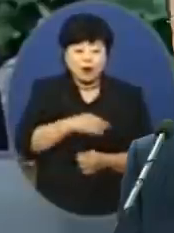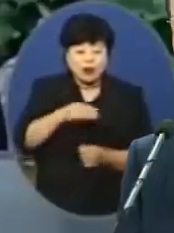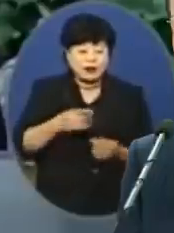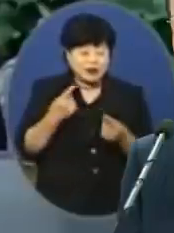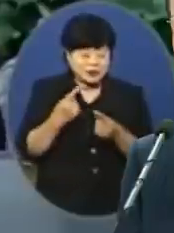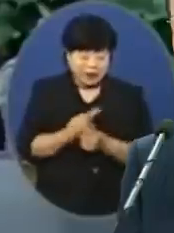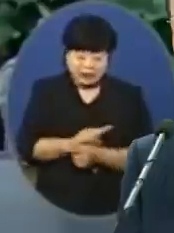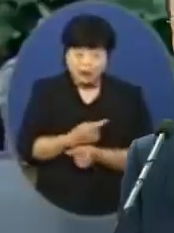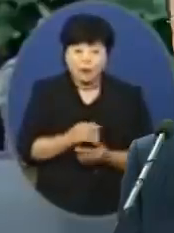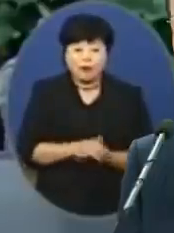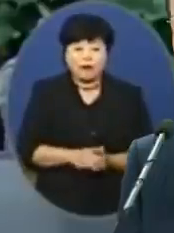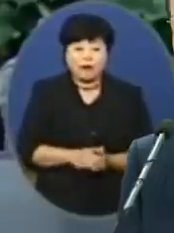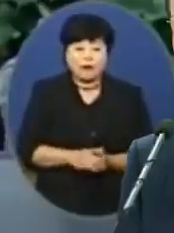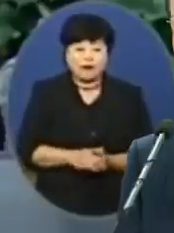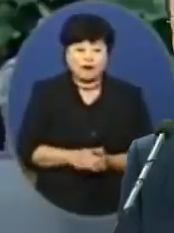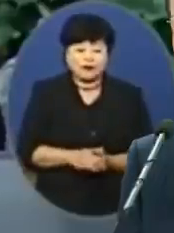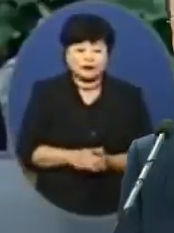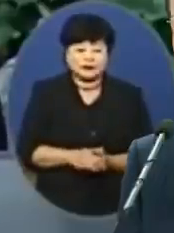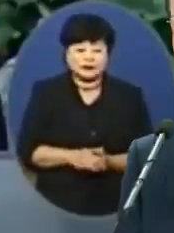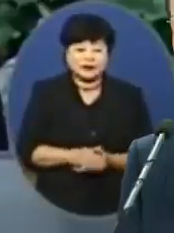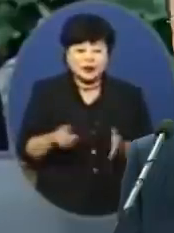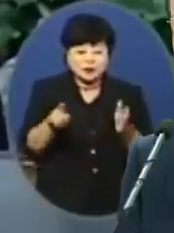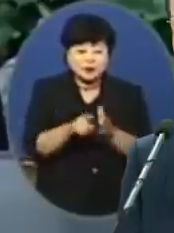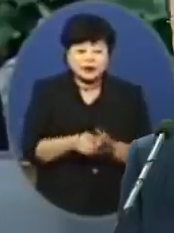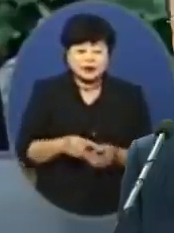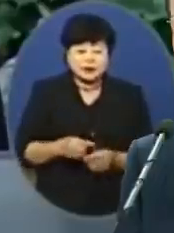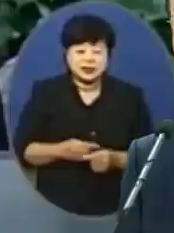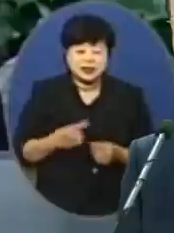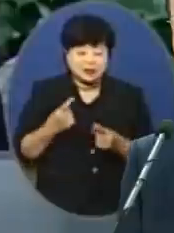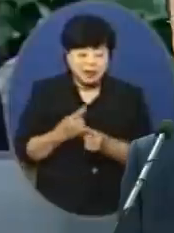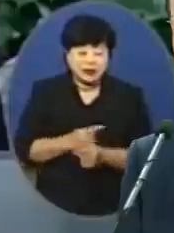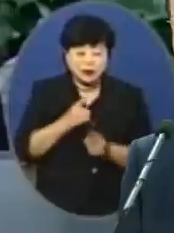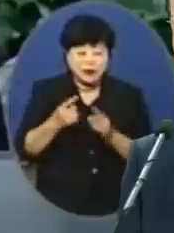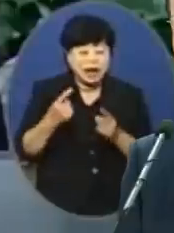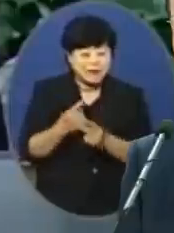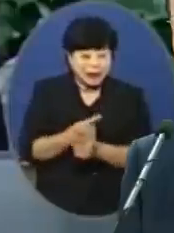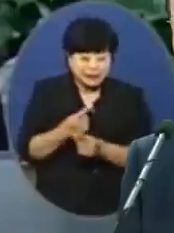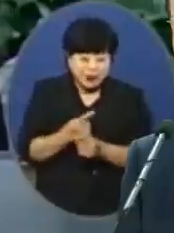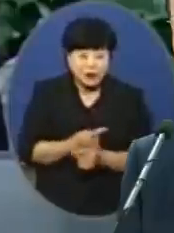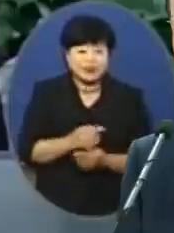환경이 달라지고 믿음이 달라지고 말이 달라지면